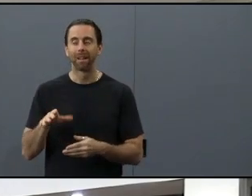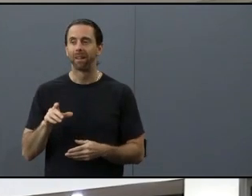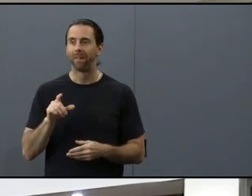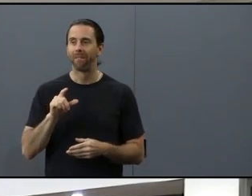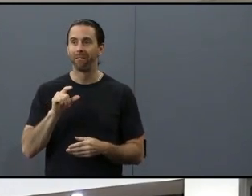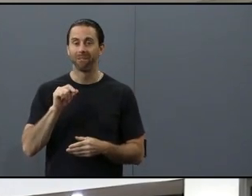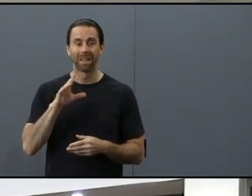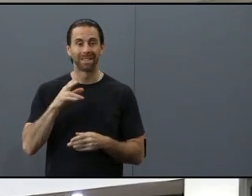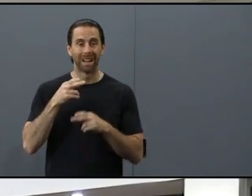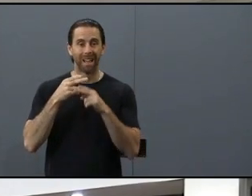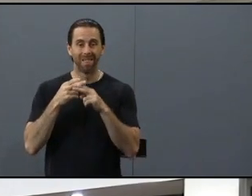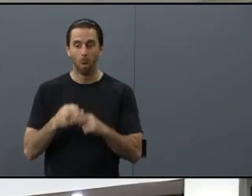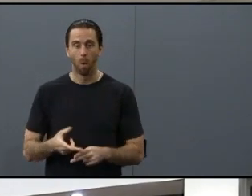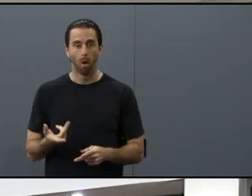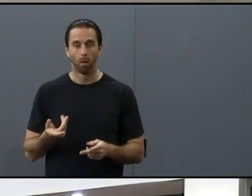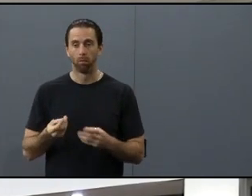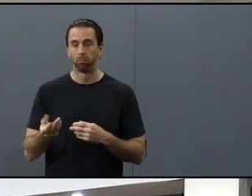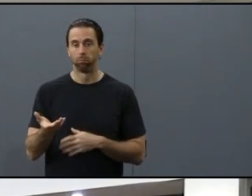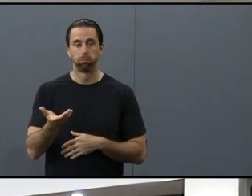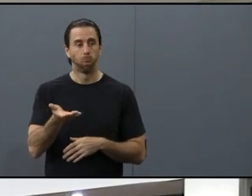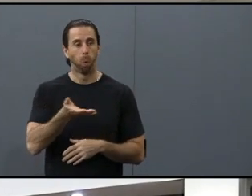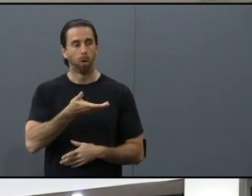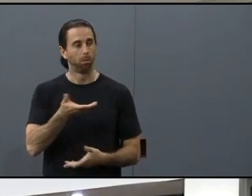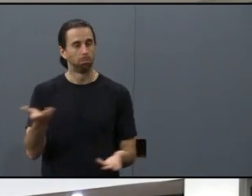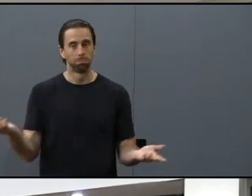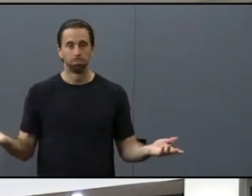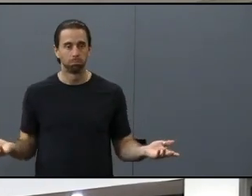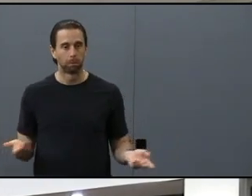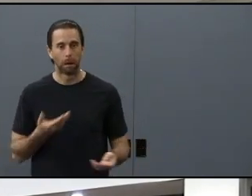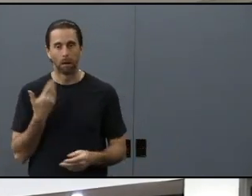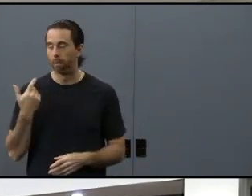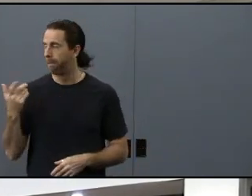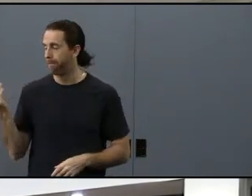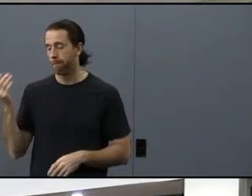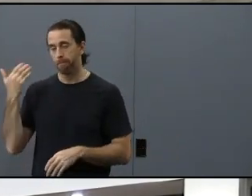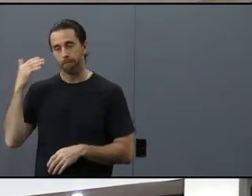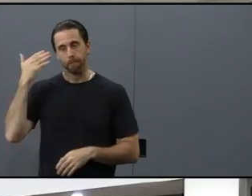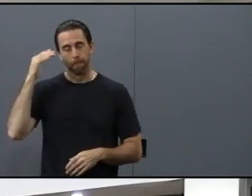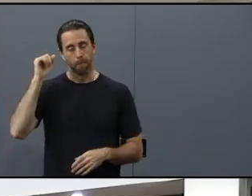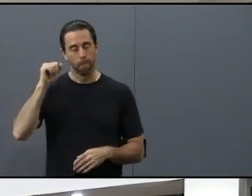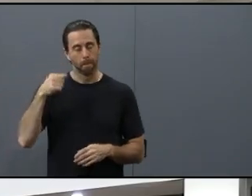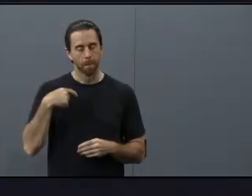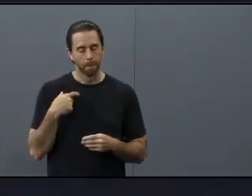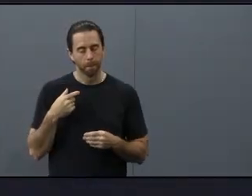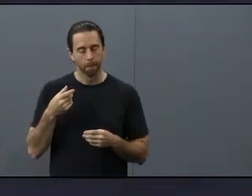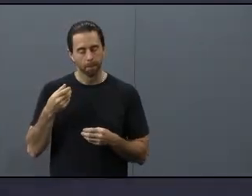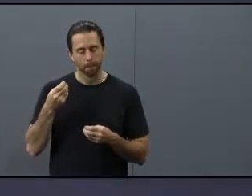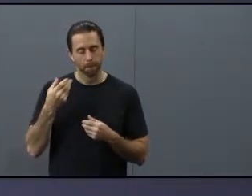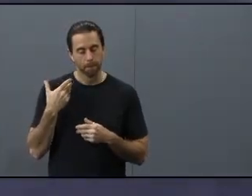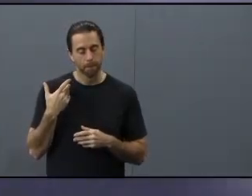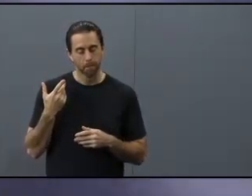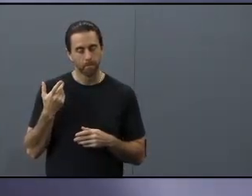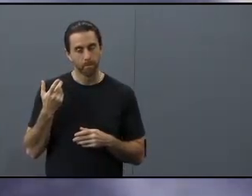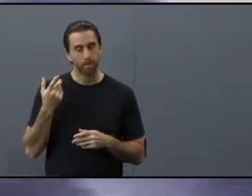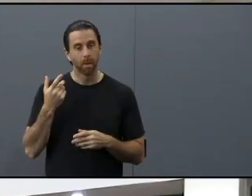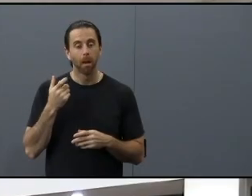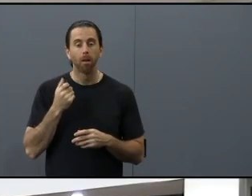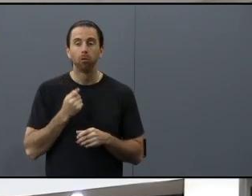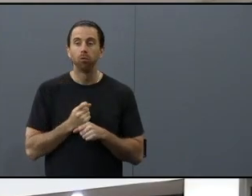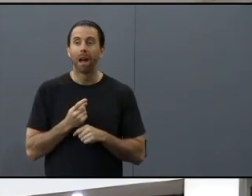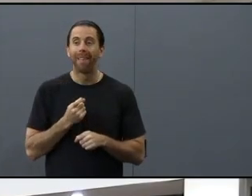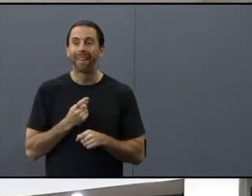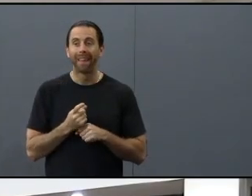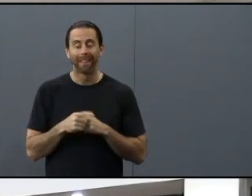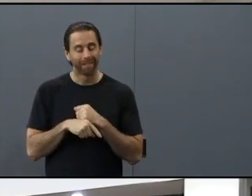ça jamais ça passé comme du non non on a pris en considération mais je je le réitère monsieur chrétien on part chaque début d'année à